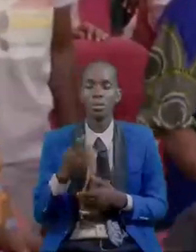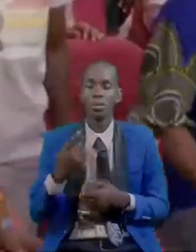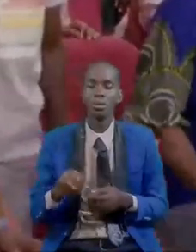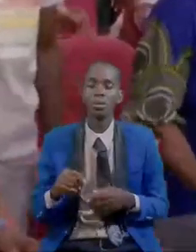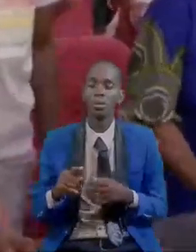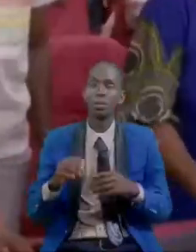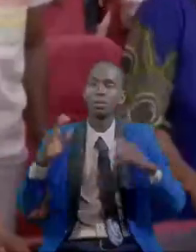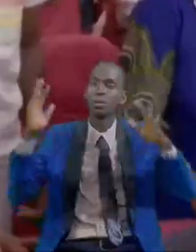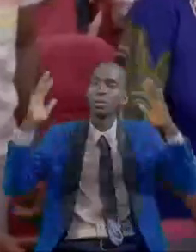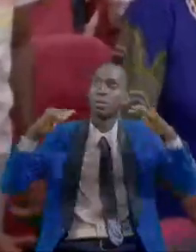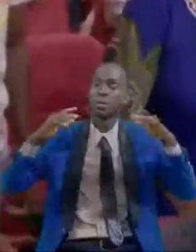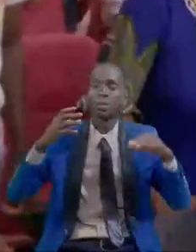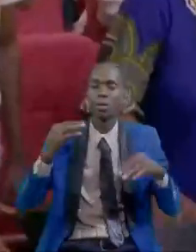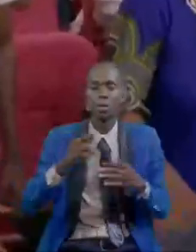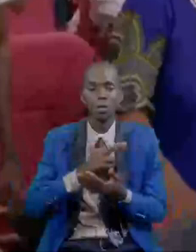La pluie de justice.